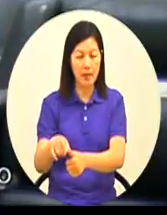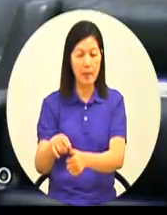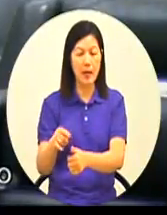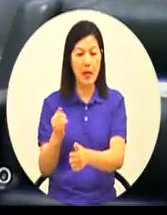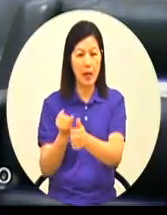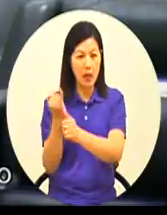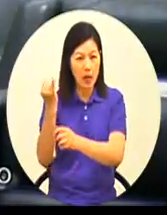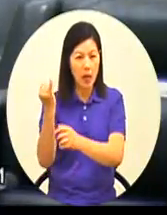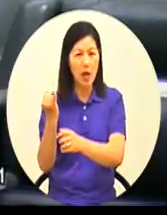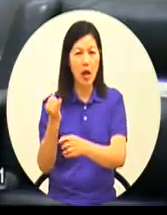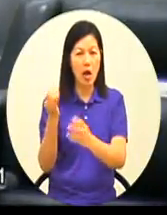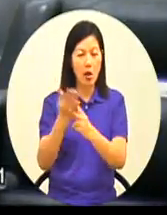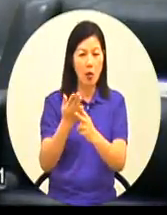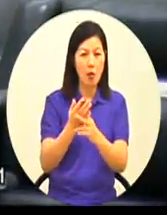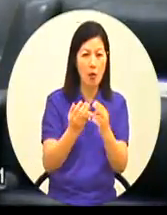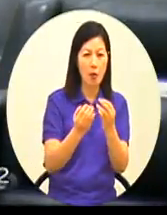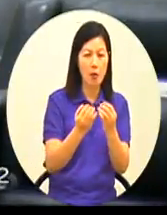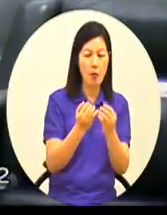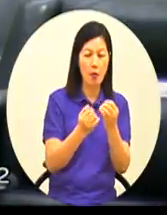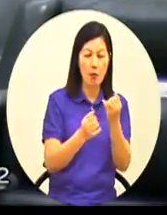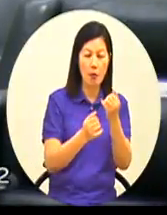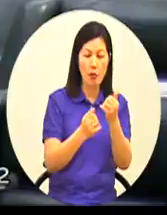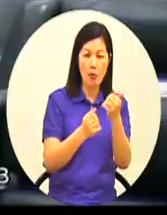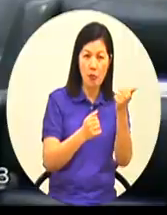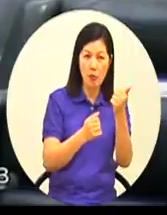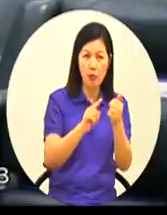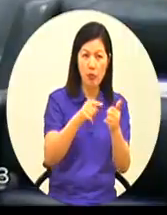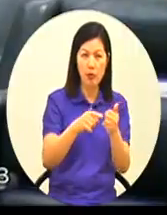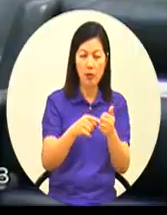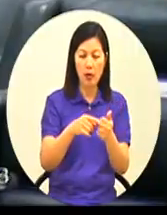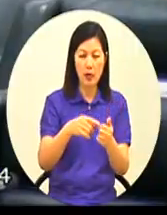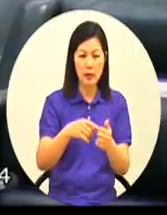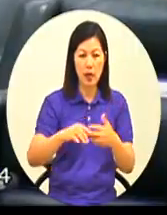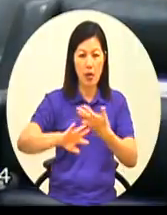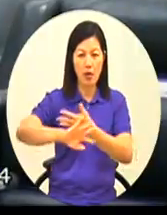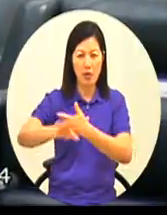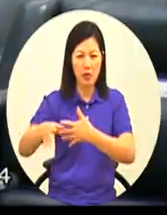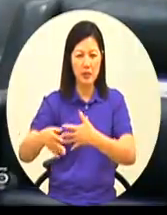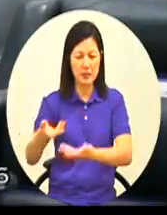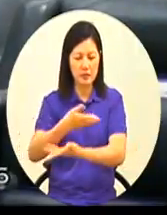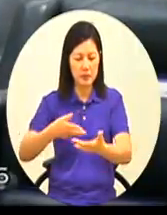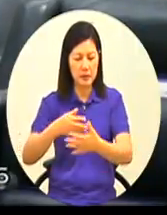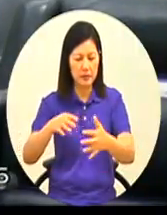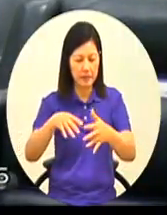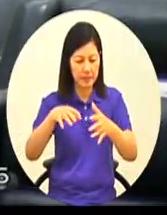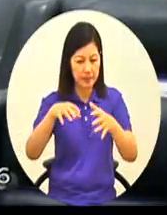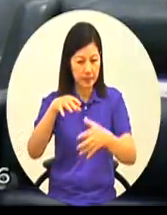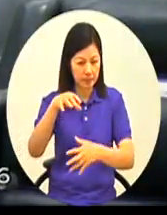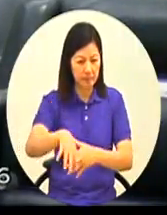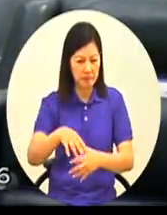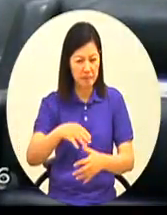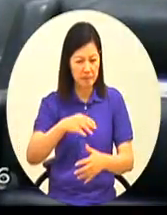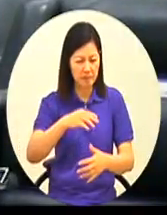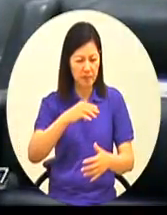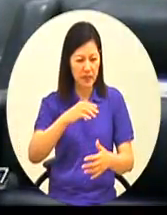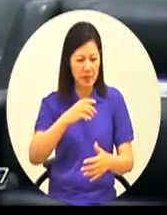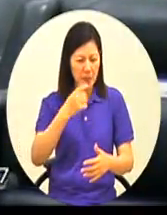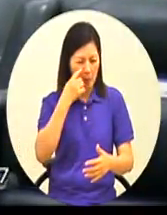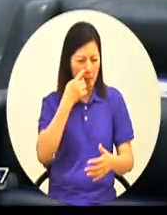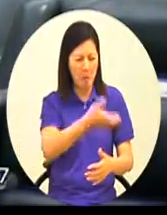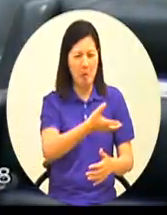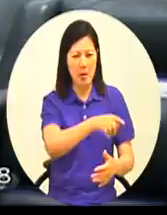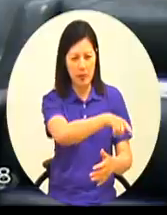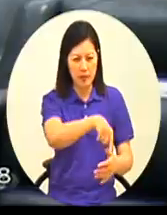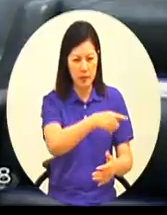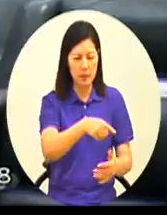婆、来办护照的时候遭到这个外交部的刁难。那目前最新、外交部已经